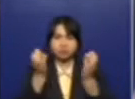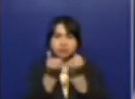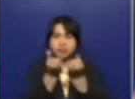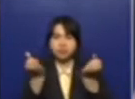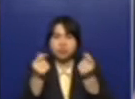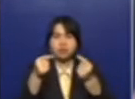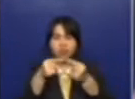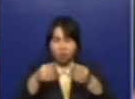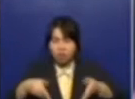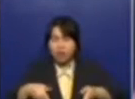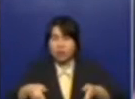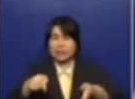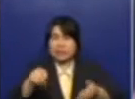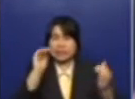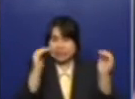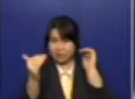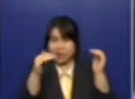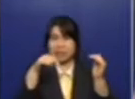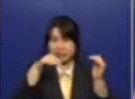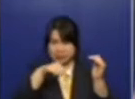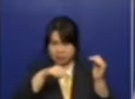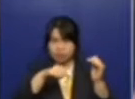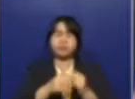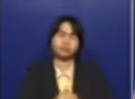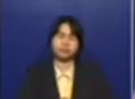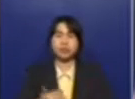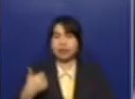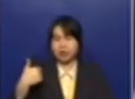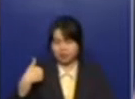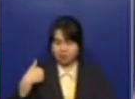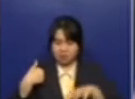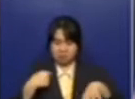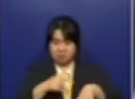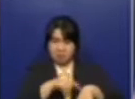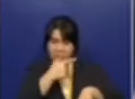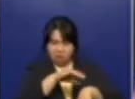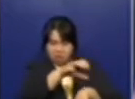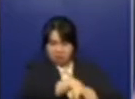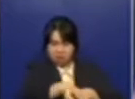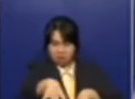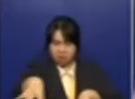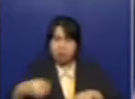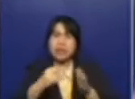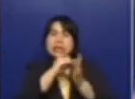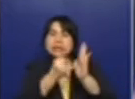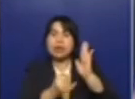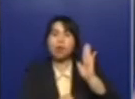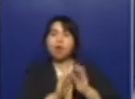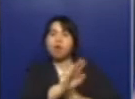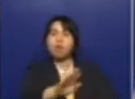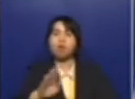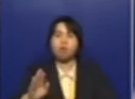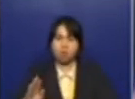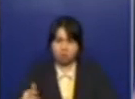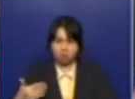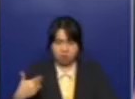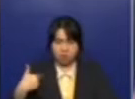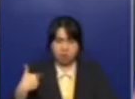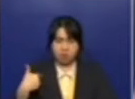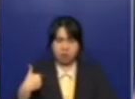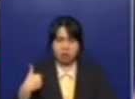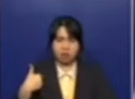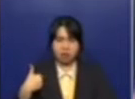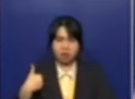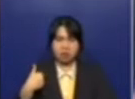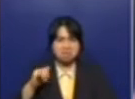นนราชดำเนินและก็ตามสถานที่สำคัญตามจังหวัดต่างๆอีกหลายแห่งและ